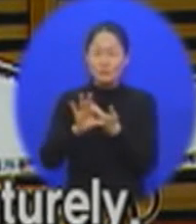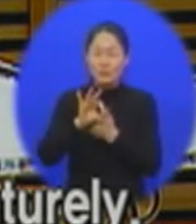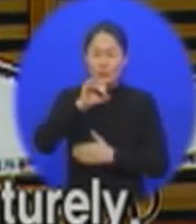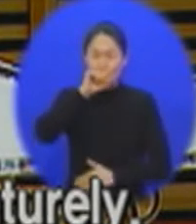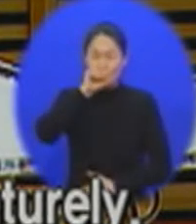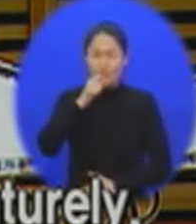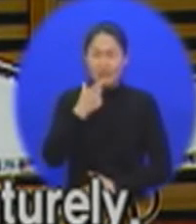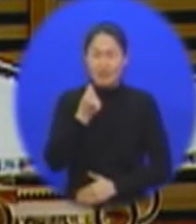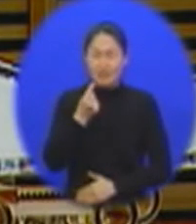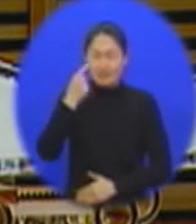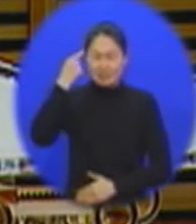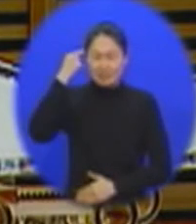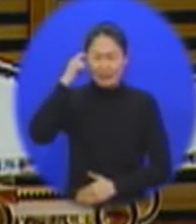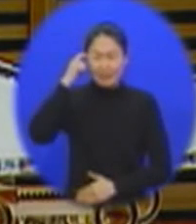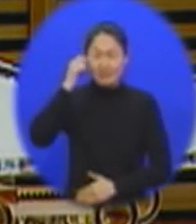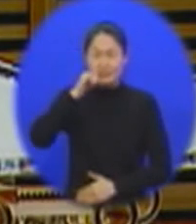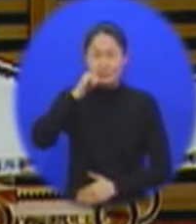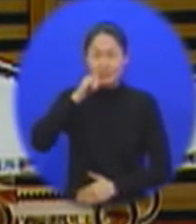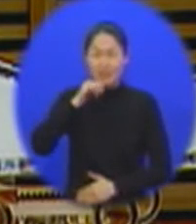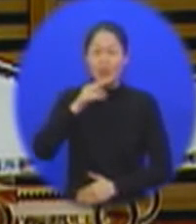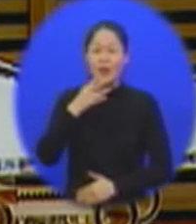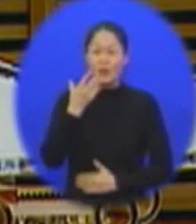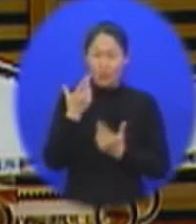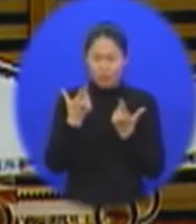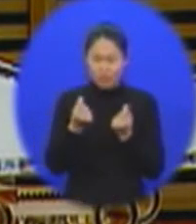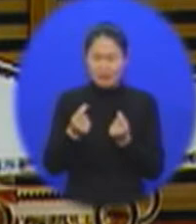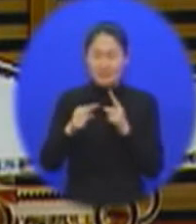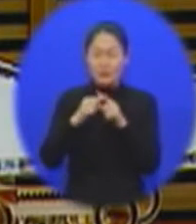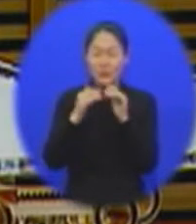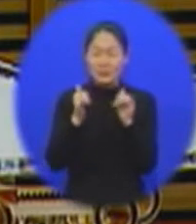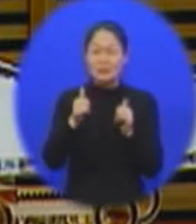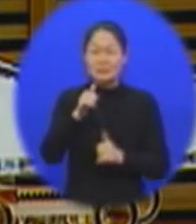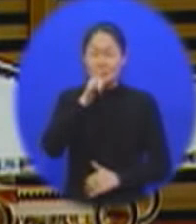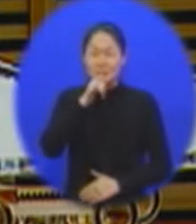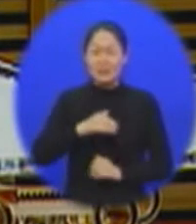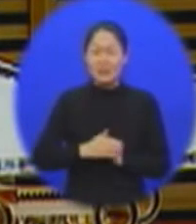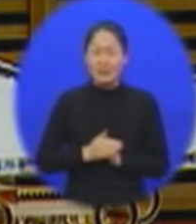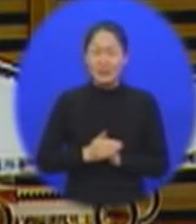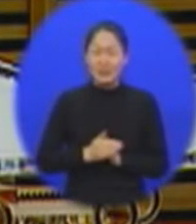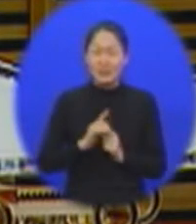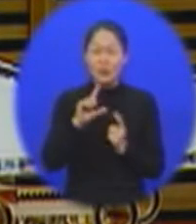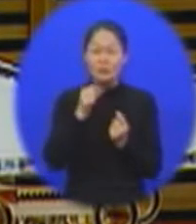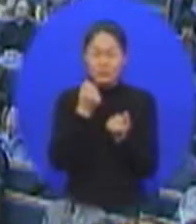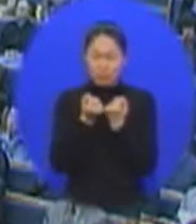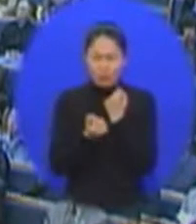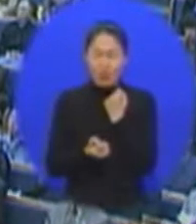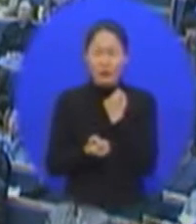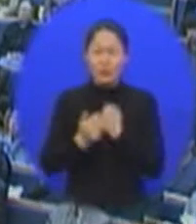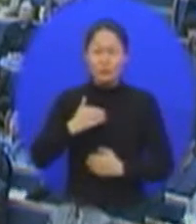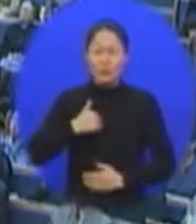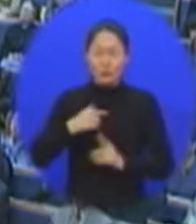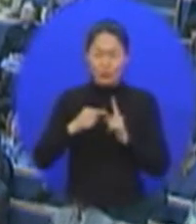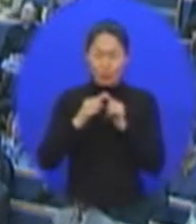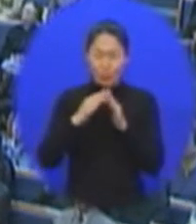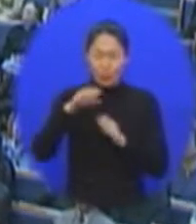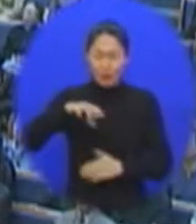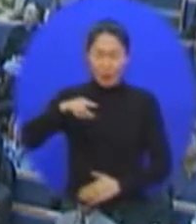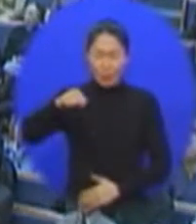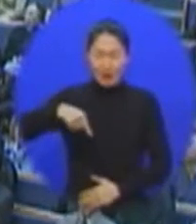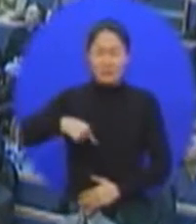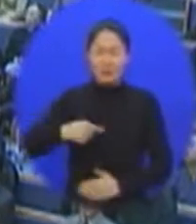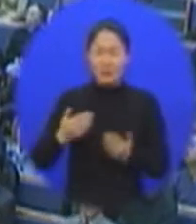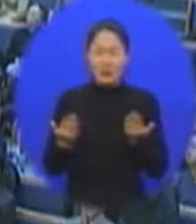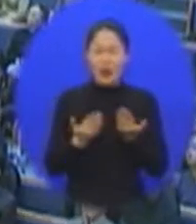있습니다 겨우 들에게도 역시 마찬가지입니다 그런데도 불구하고 저희 교회 와서 4 여 가고